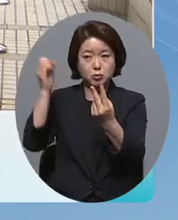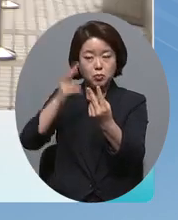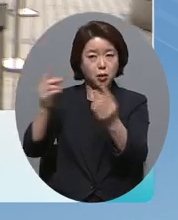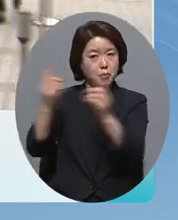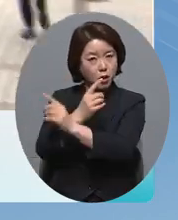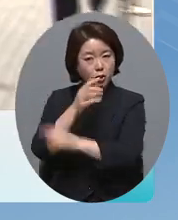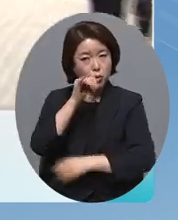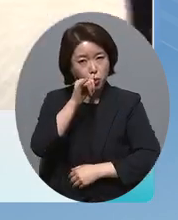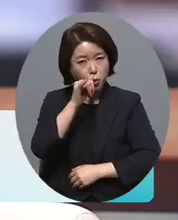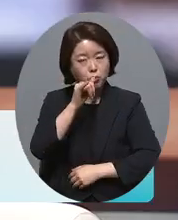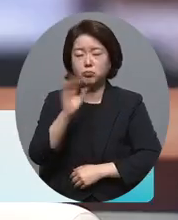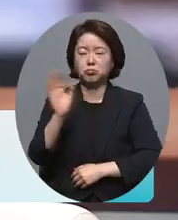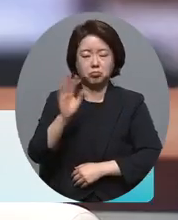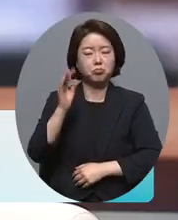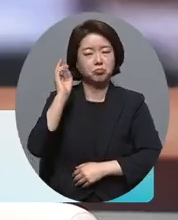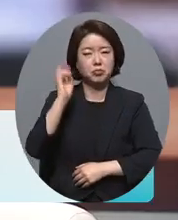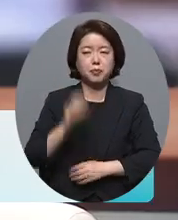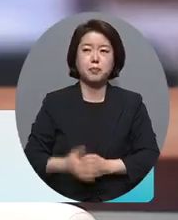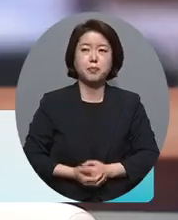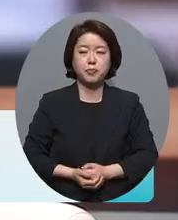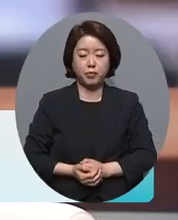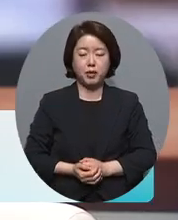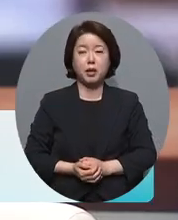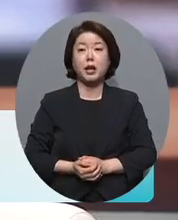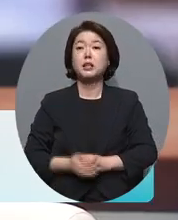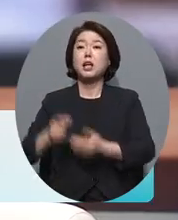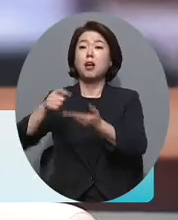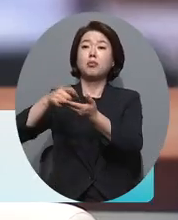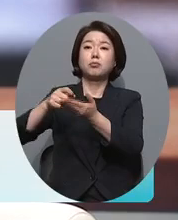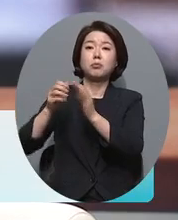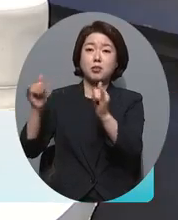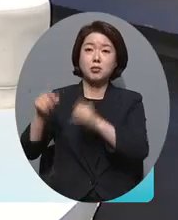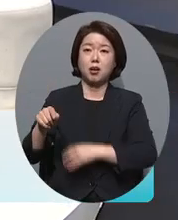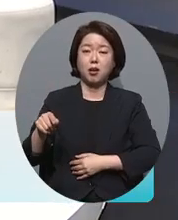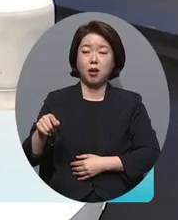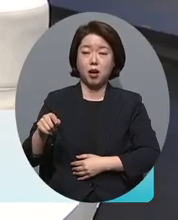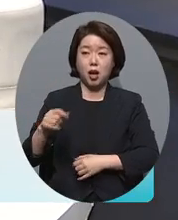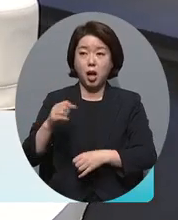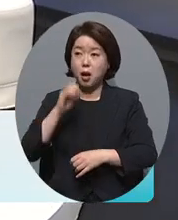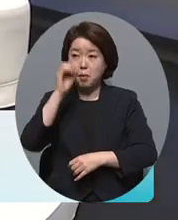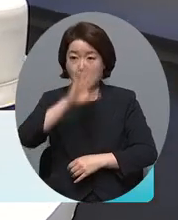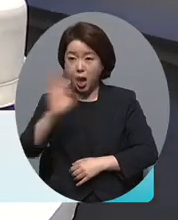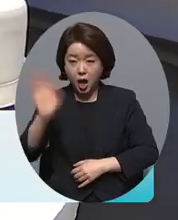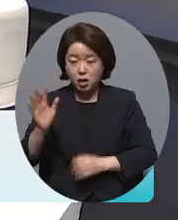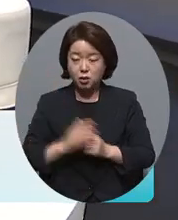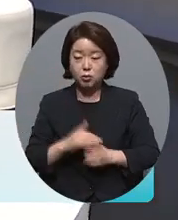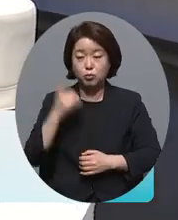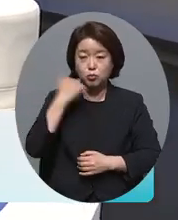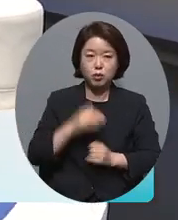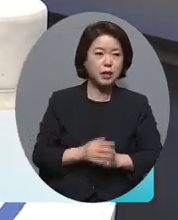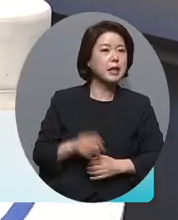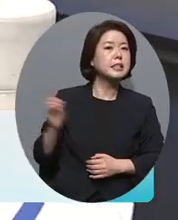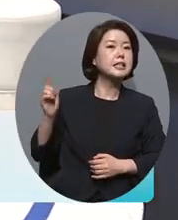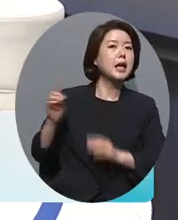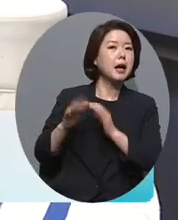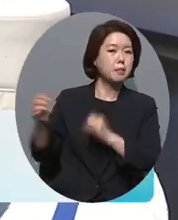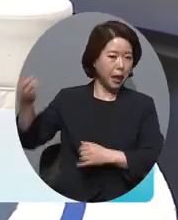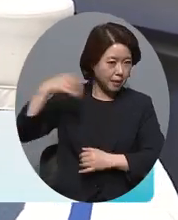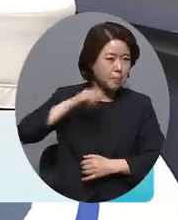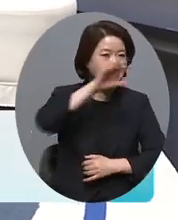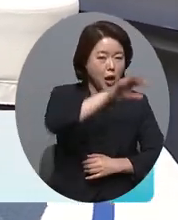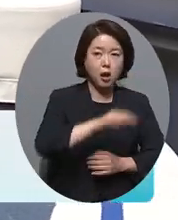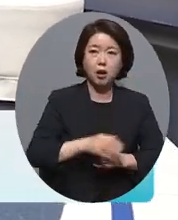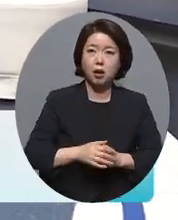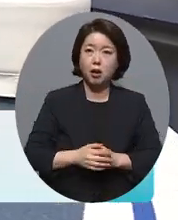알겠습니다 법조회나 의견도 한번 그런데 기자가 예를 들어서 하지도 않은 말을 누군가가 저 사람이 그렇게 얘기를 했다고 이제